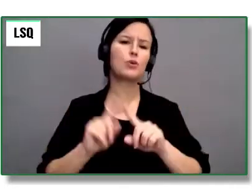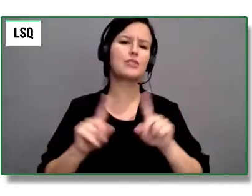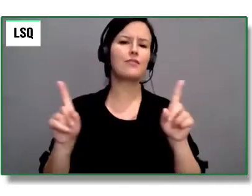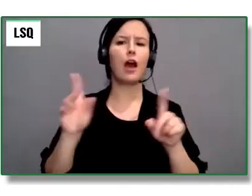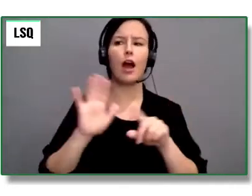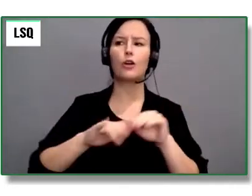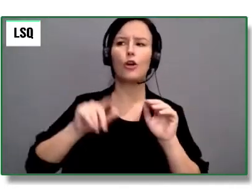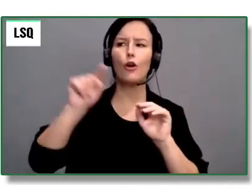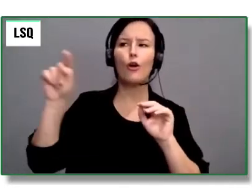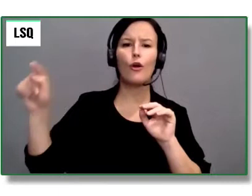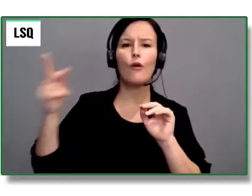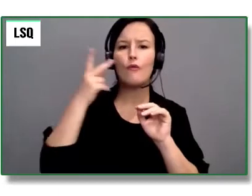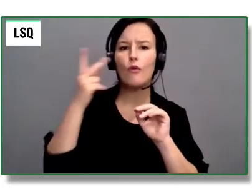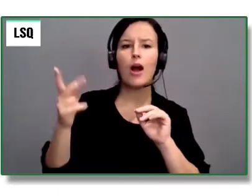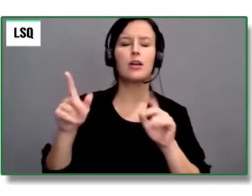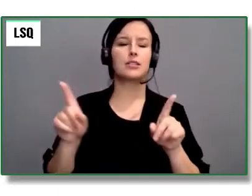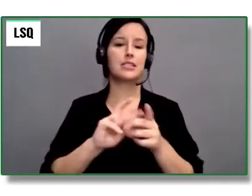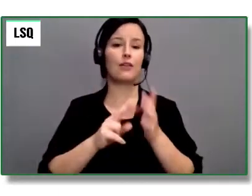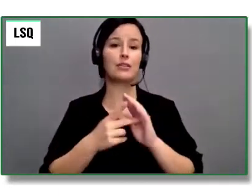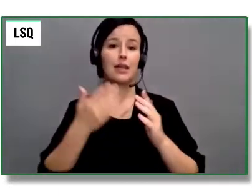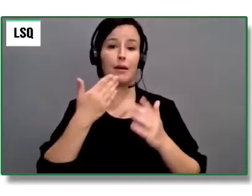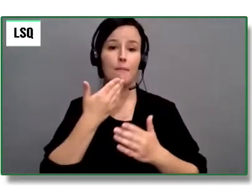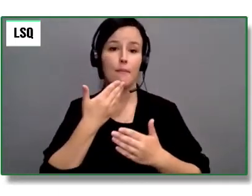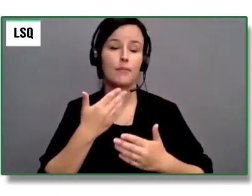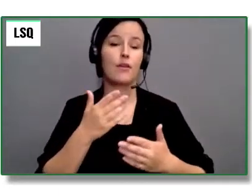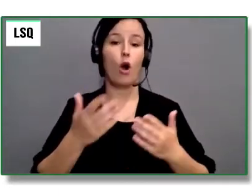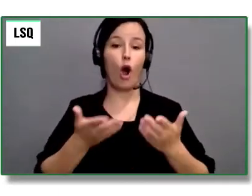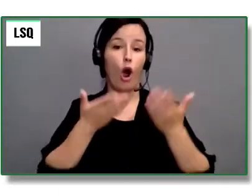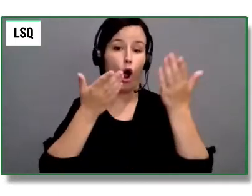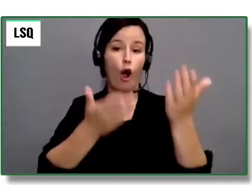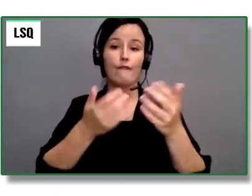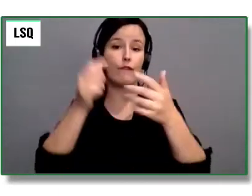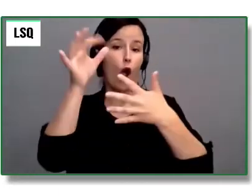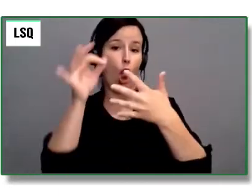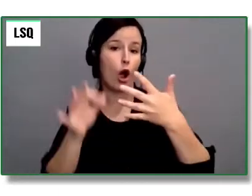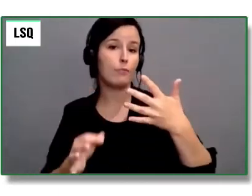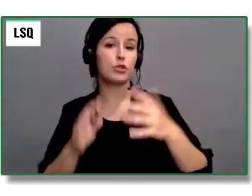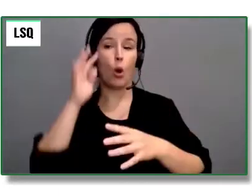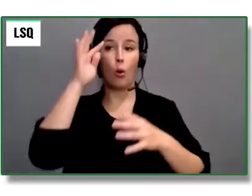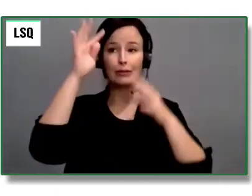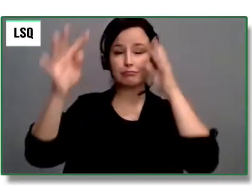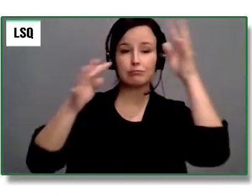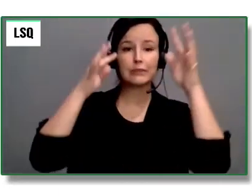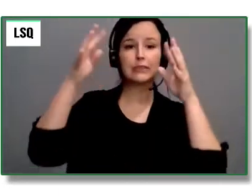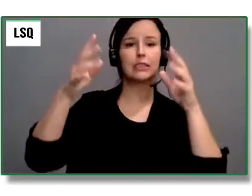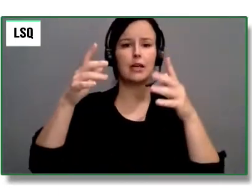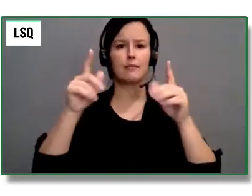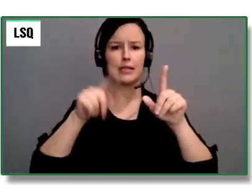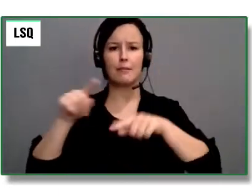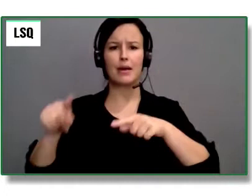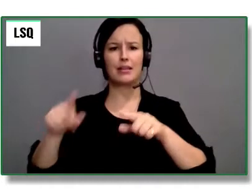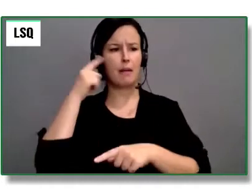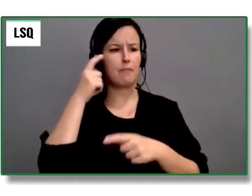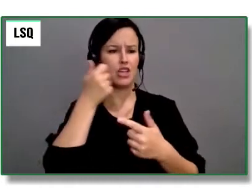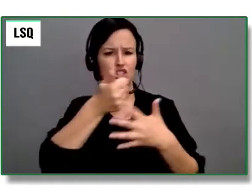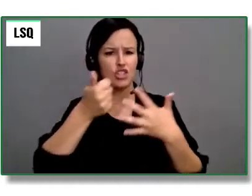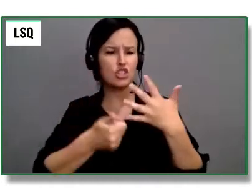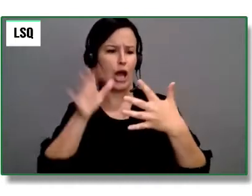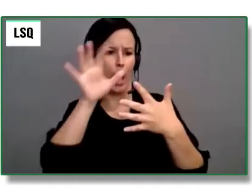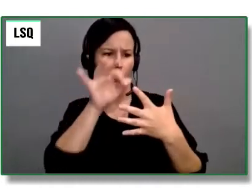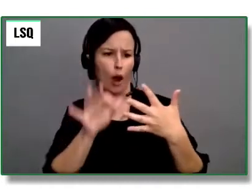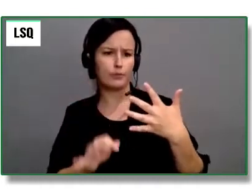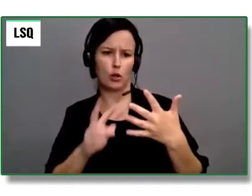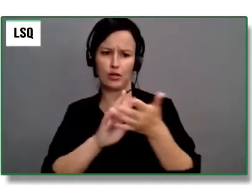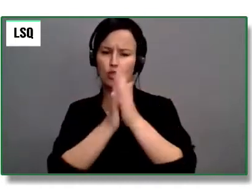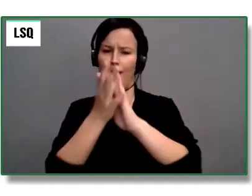plupart. Il s'agit de fournir de manière créative une variété d'options de participation et de considérer chaque option comme une participation à part